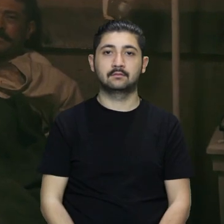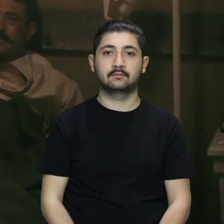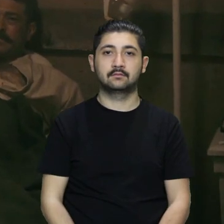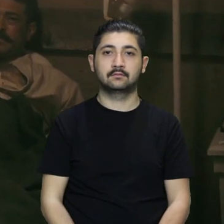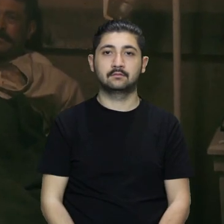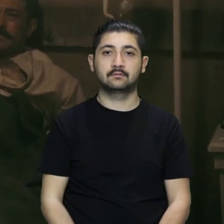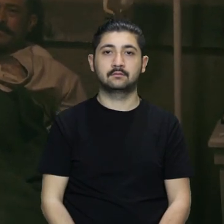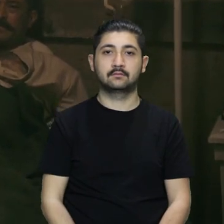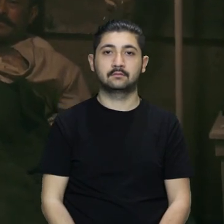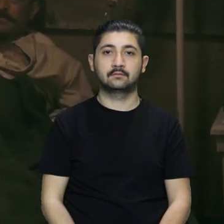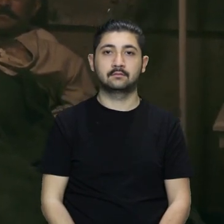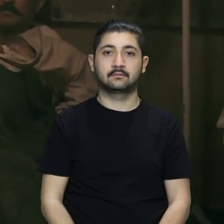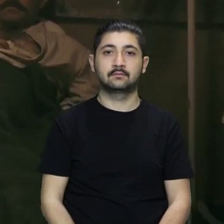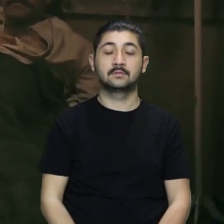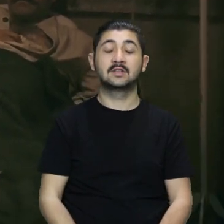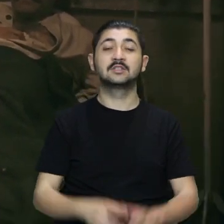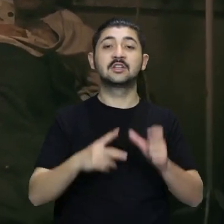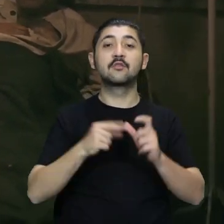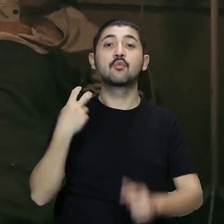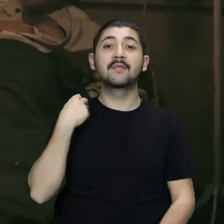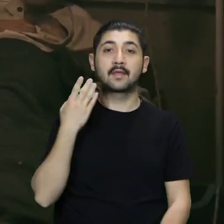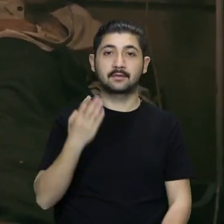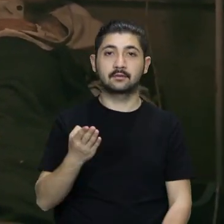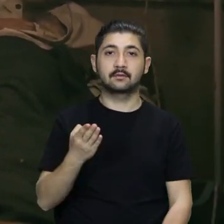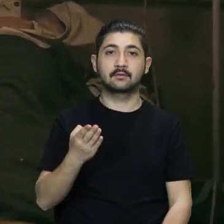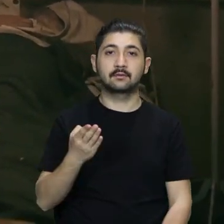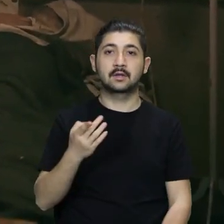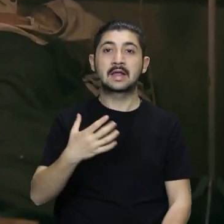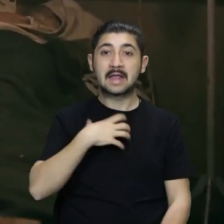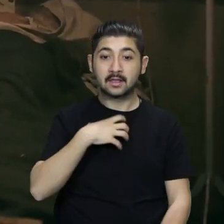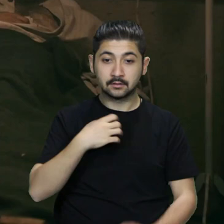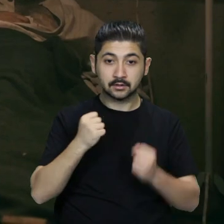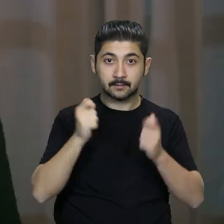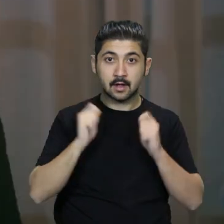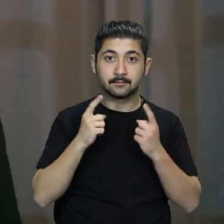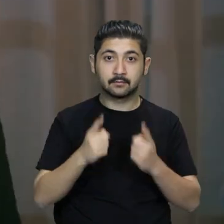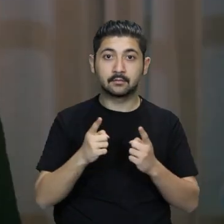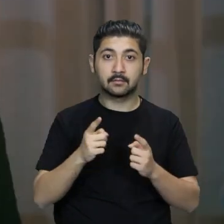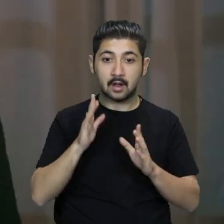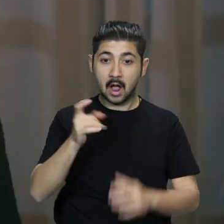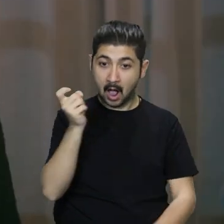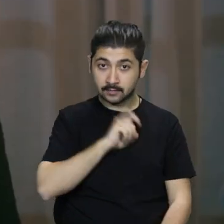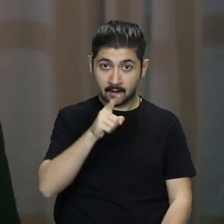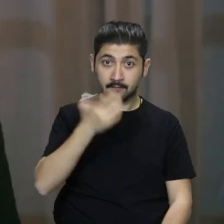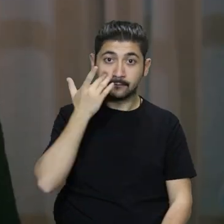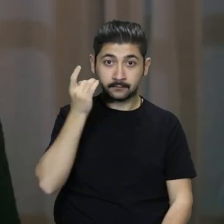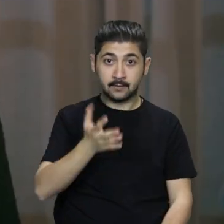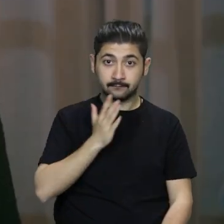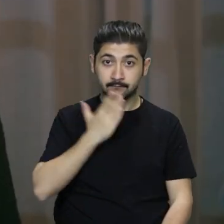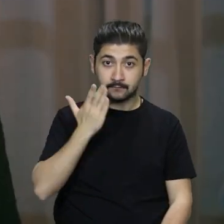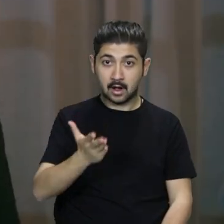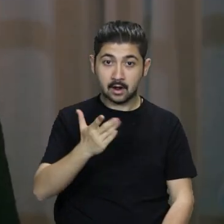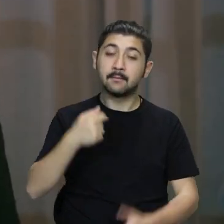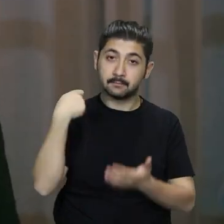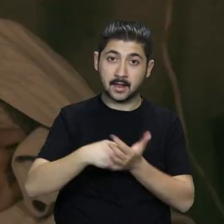koydu. Şefik kumandan, kendine gel. Madem hatanın farkındasın,